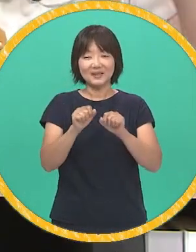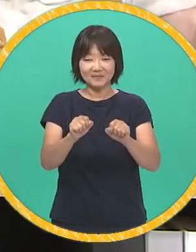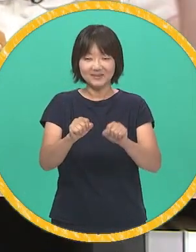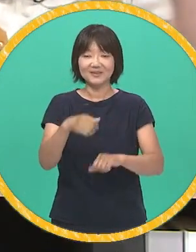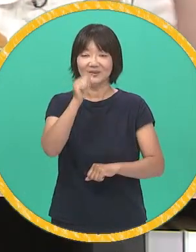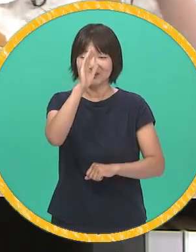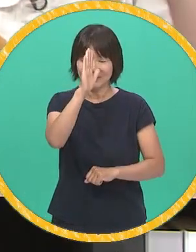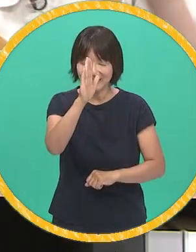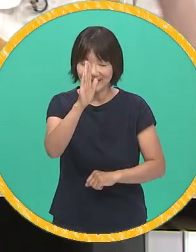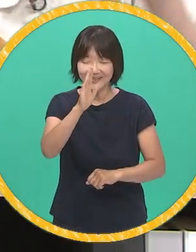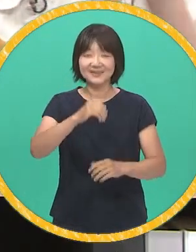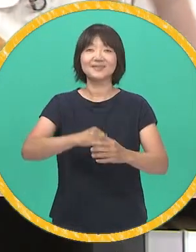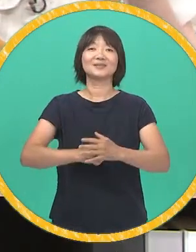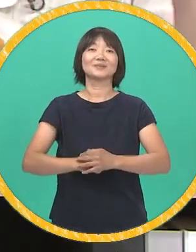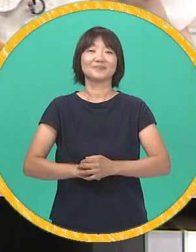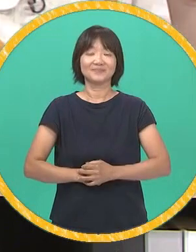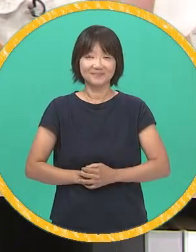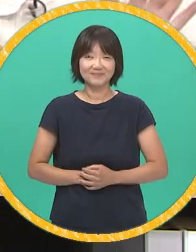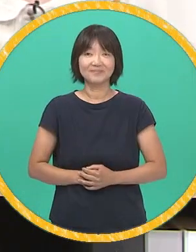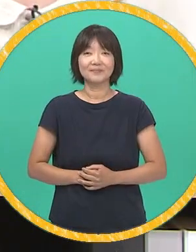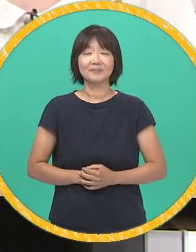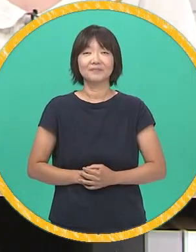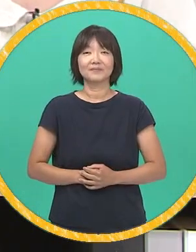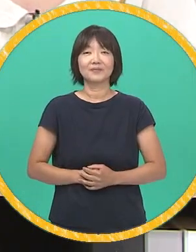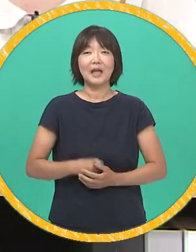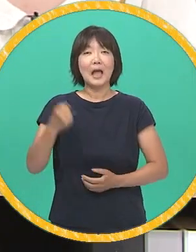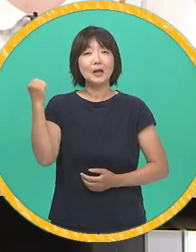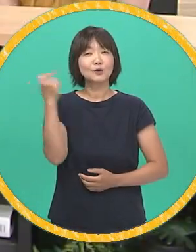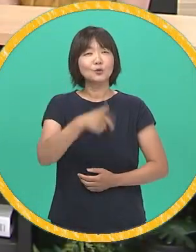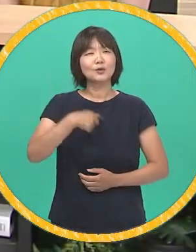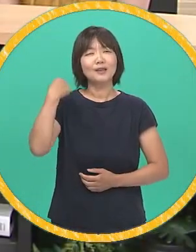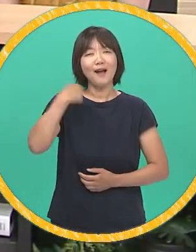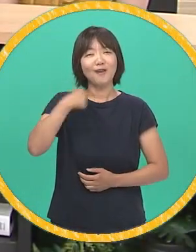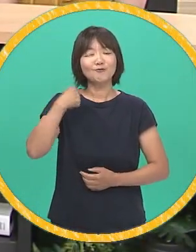すいいえヌーン noon